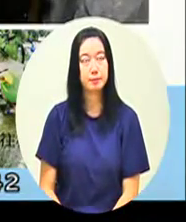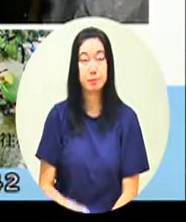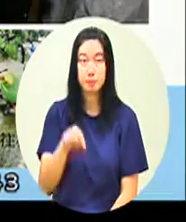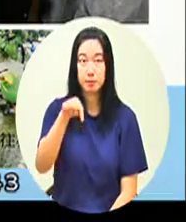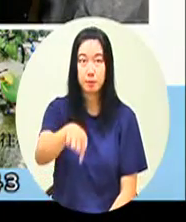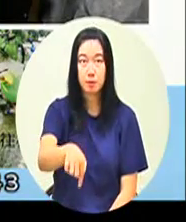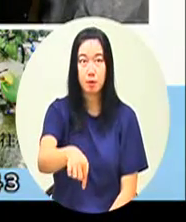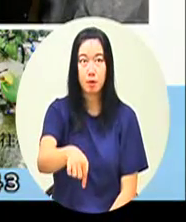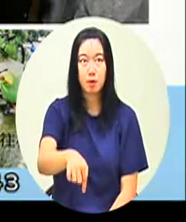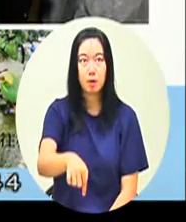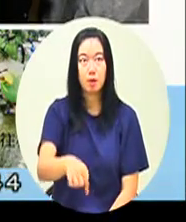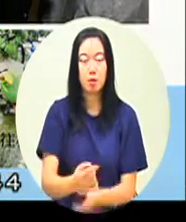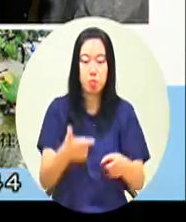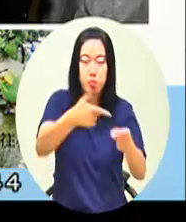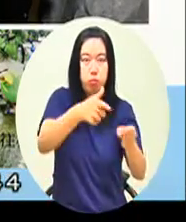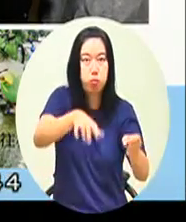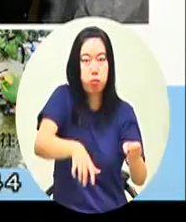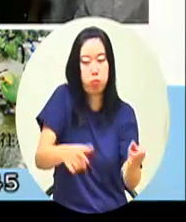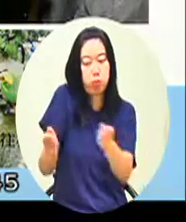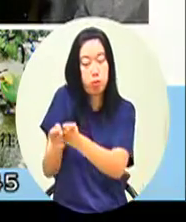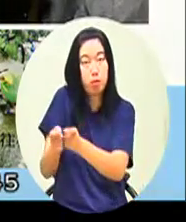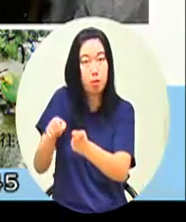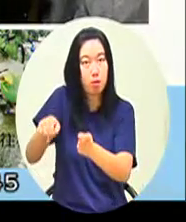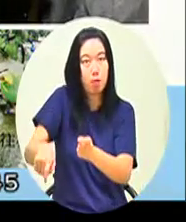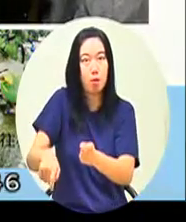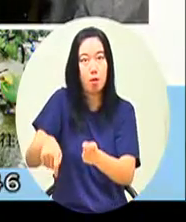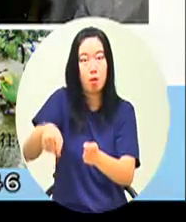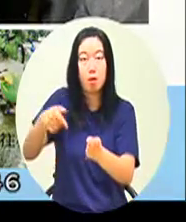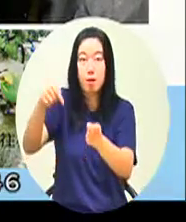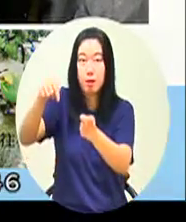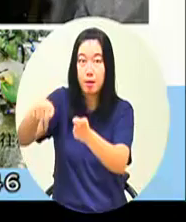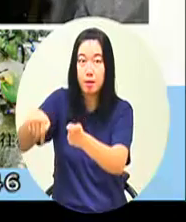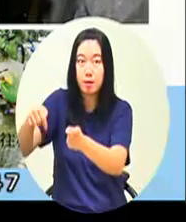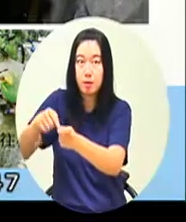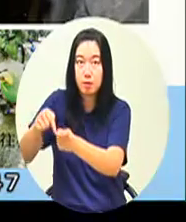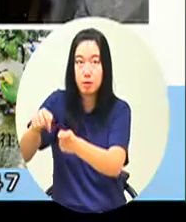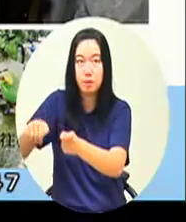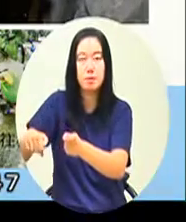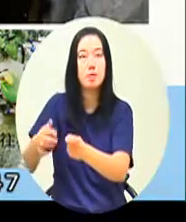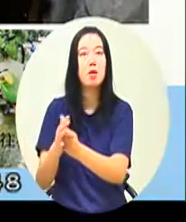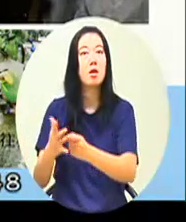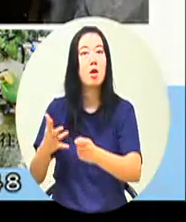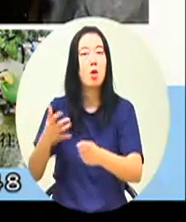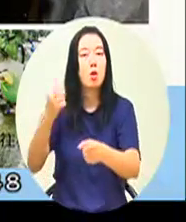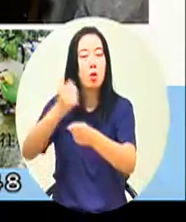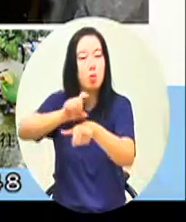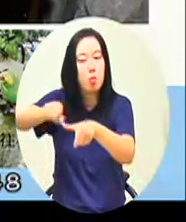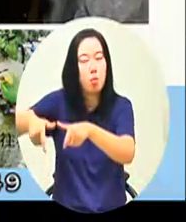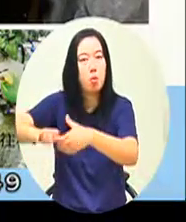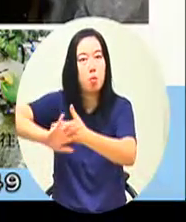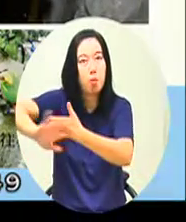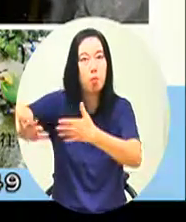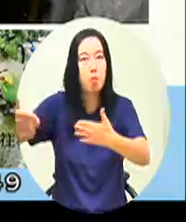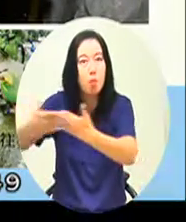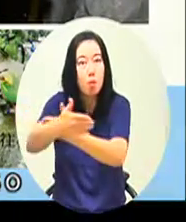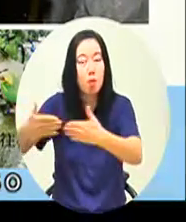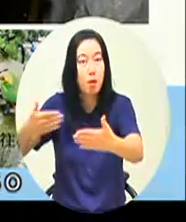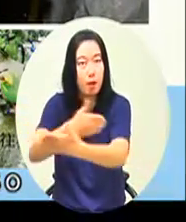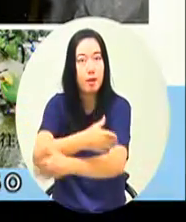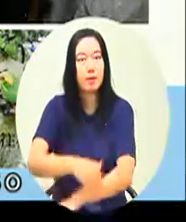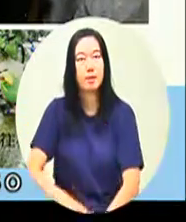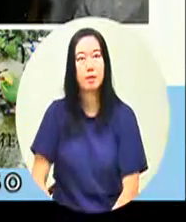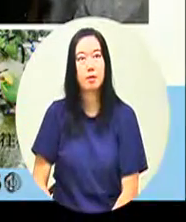月潭加油站旁边，哦，旁边那个产业道路，哦，这条哦，起里遮嘛是规个全部拢泥